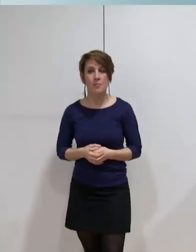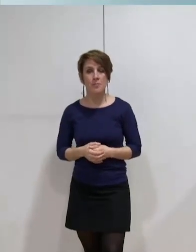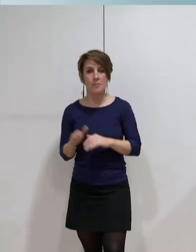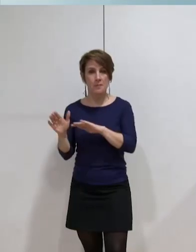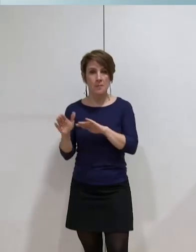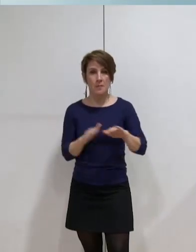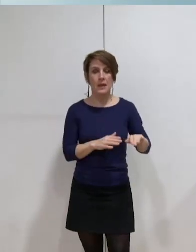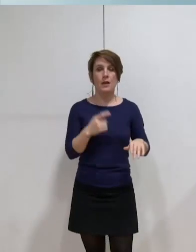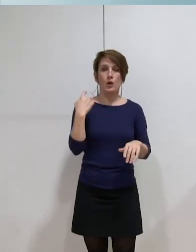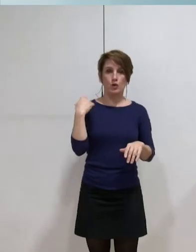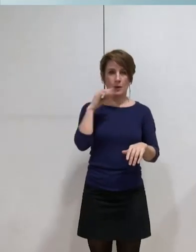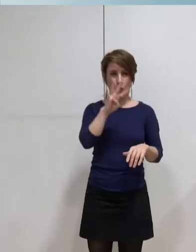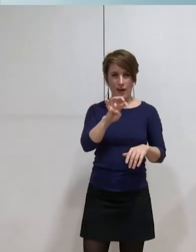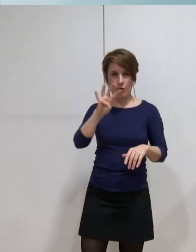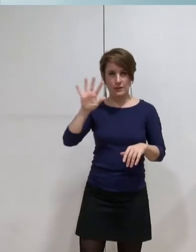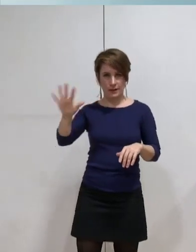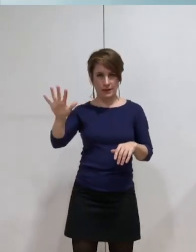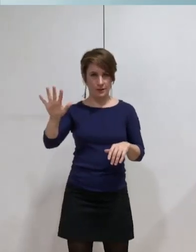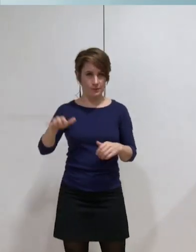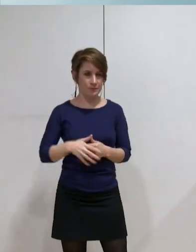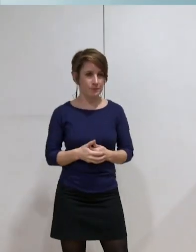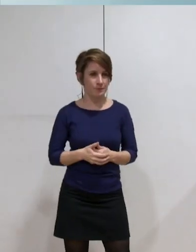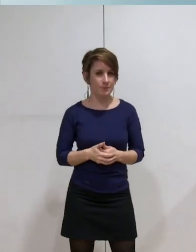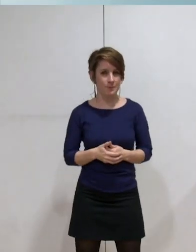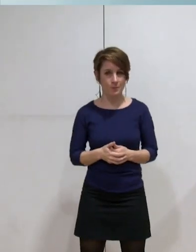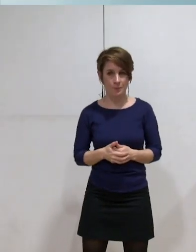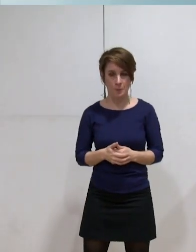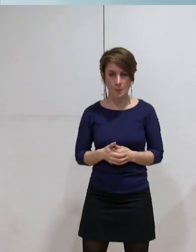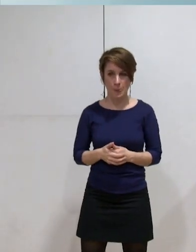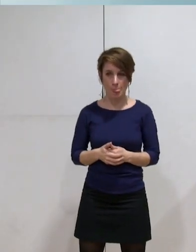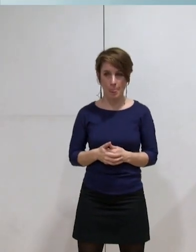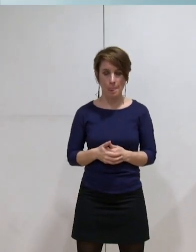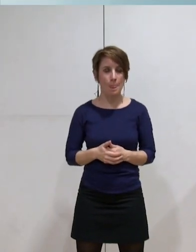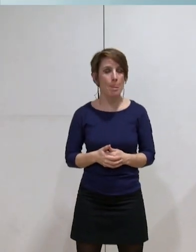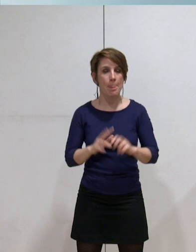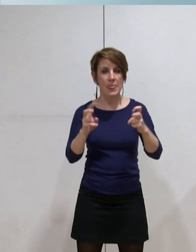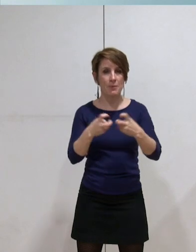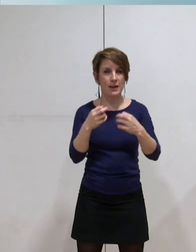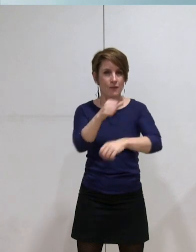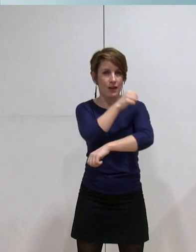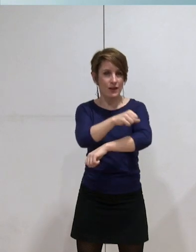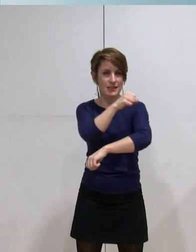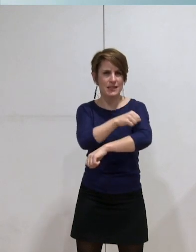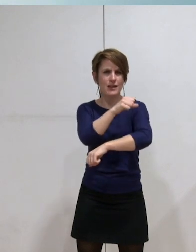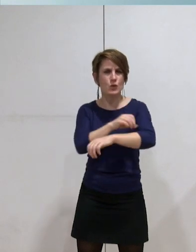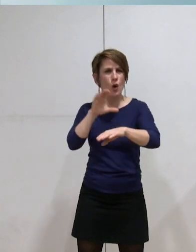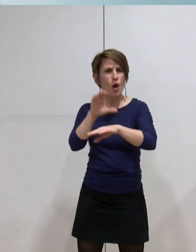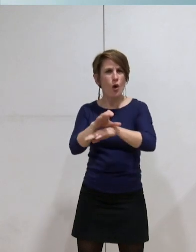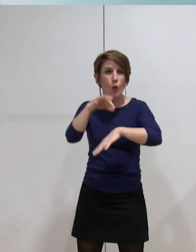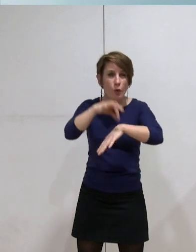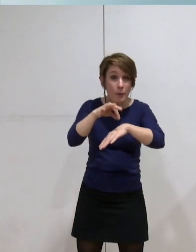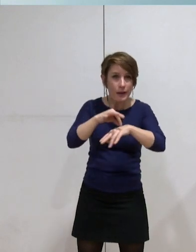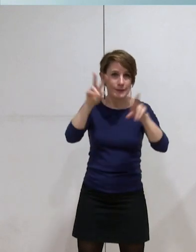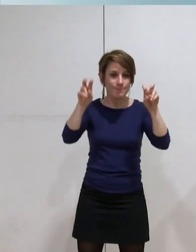délibération numéro 45 tarif de la VAC la vaccination contre